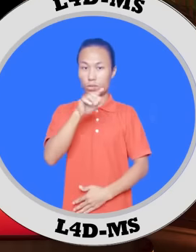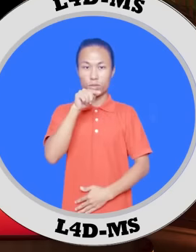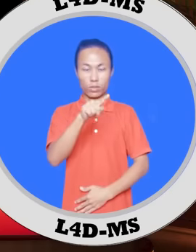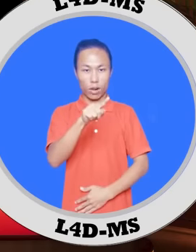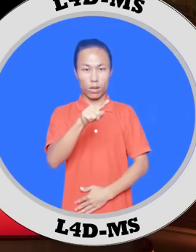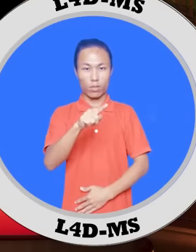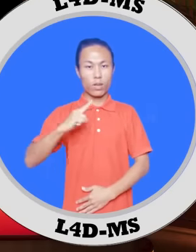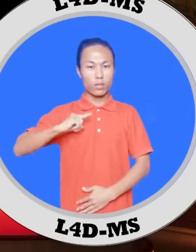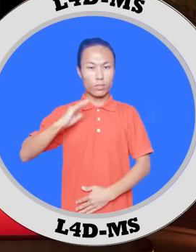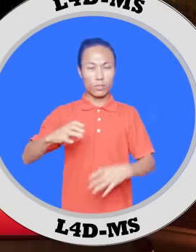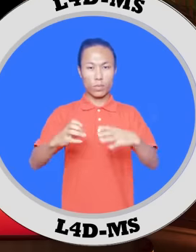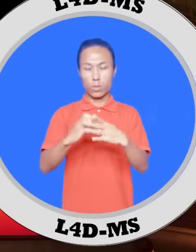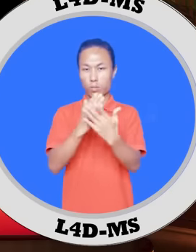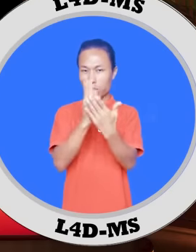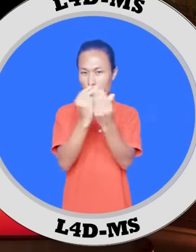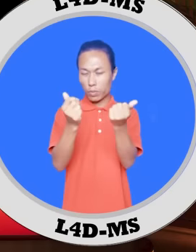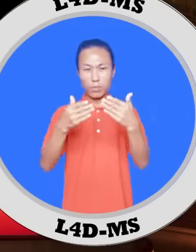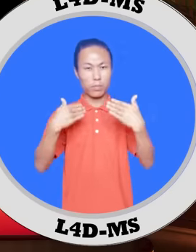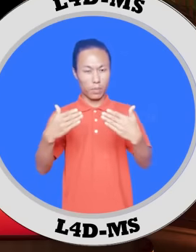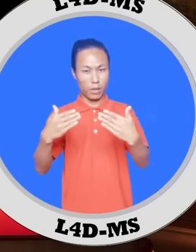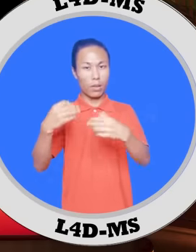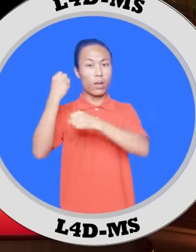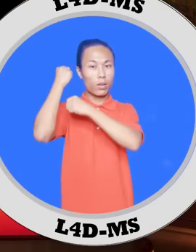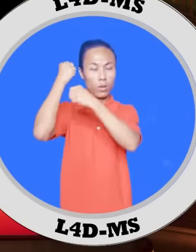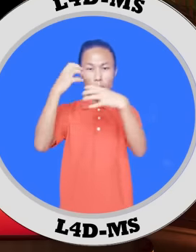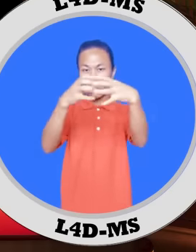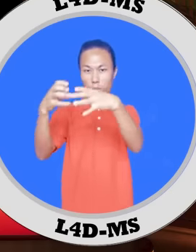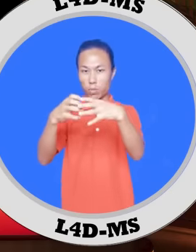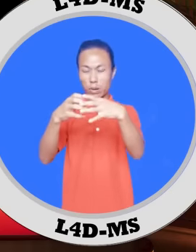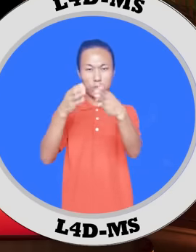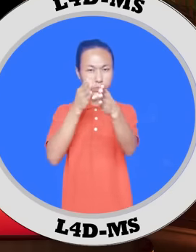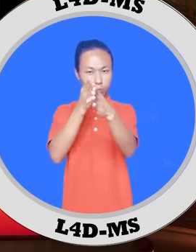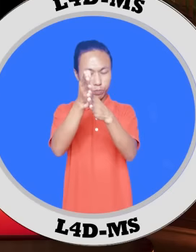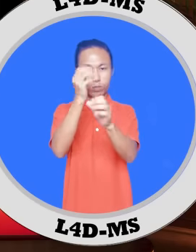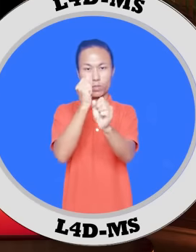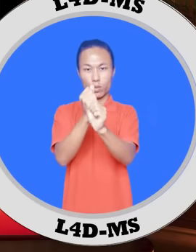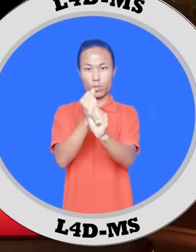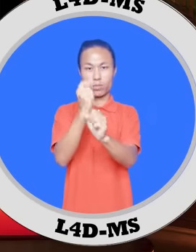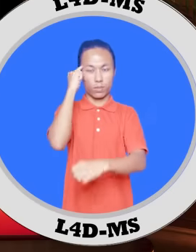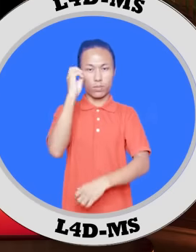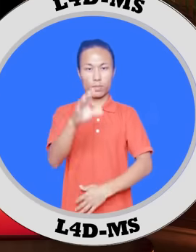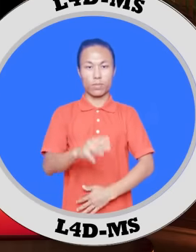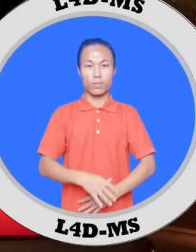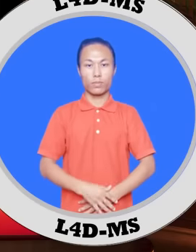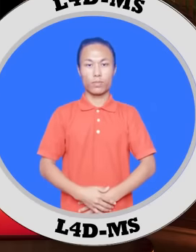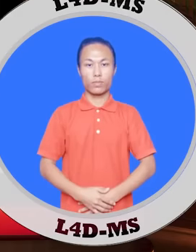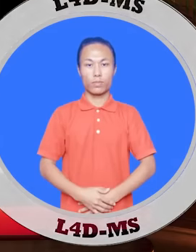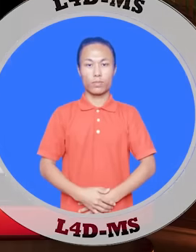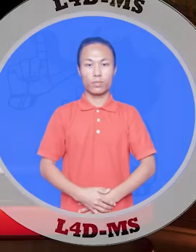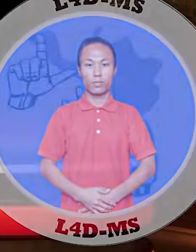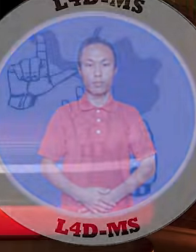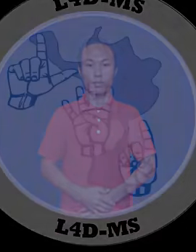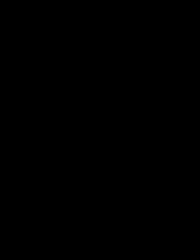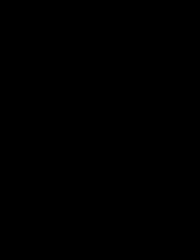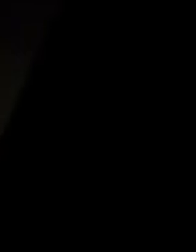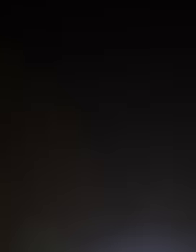အမြန်ဆုံးနှီးကုန်းချုပ်ပေးနိုင်မှသာပြည်သူတွေအသက်ဝဝပြန်ရှူနိုင်ကြမှာဖြစ်တယ်လို့ပြည်အောင်စုဝန်ကြီးချုပ်ကဆက်လက်ပြောကြားခဲ့ပါတယ်ရှ